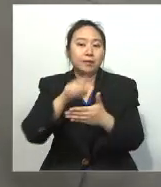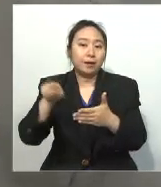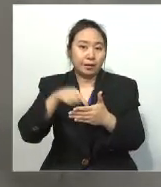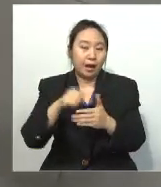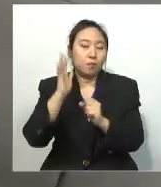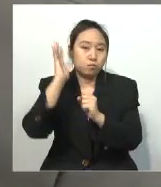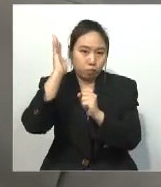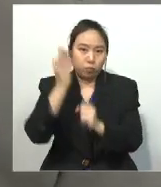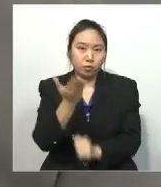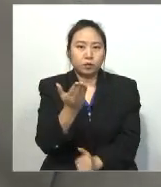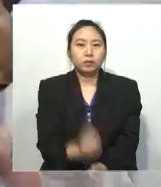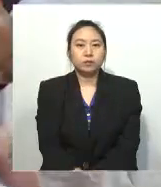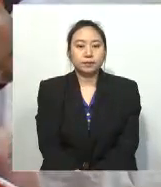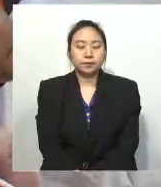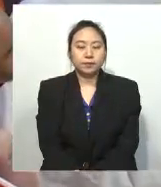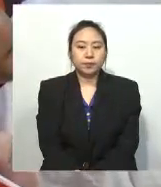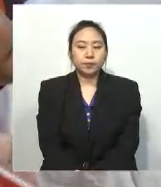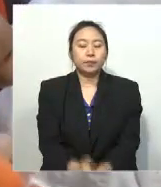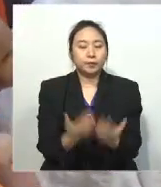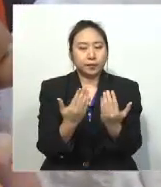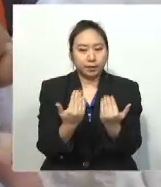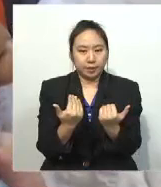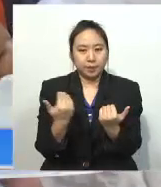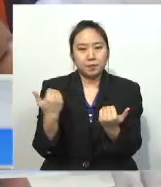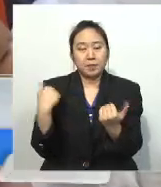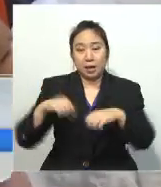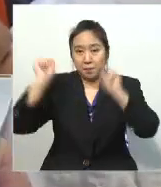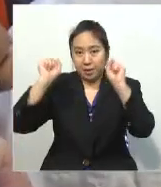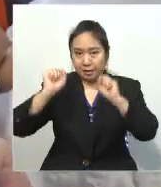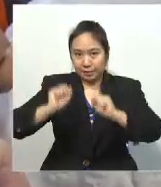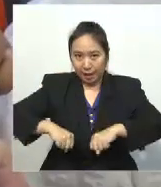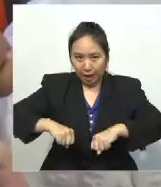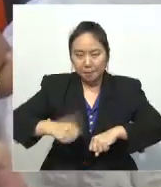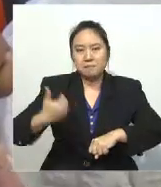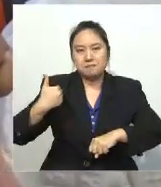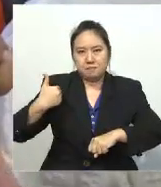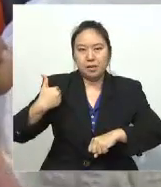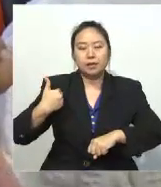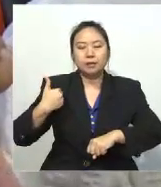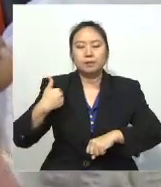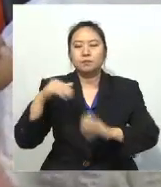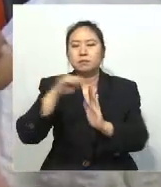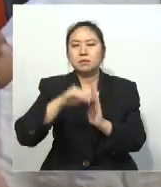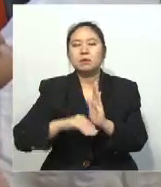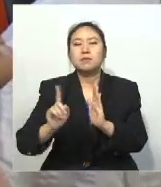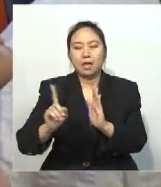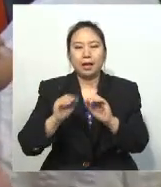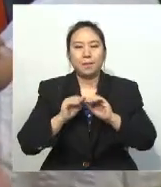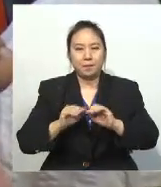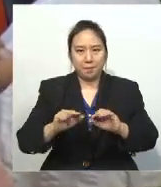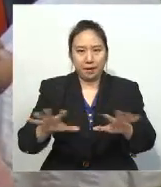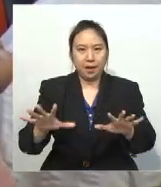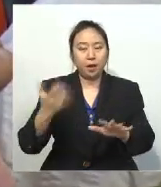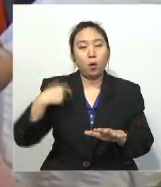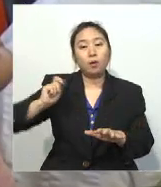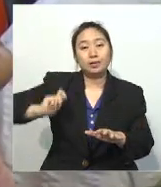กันครับ มีแนวคำพิพากษานะครับว่าแนวคำพิพากษาอยู่แล้วว่าเป็นยังไงบ้างก็เลยเผยแพร่แนวคำพิพากษา